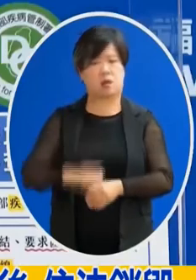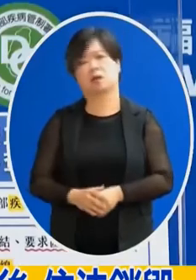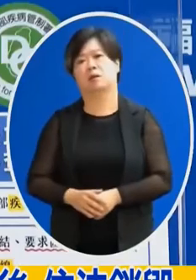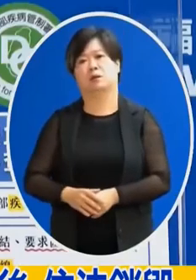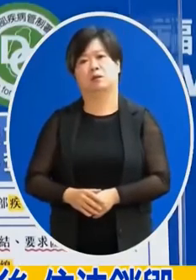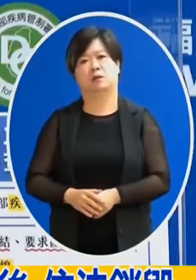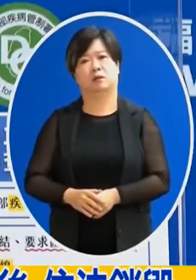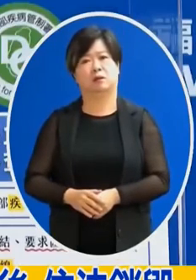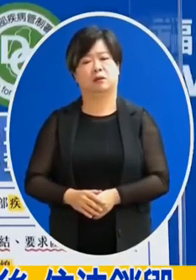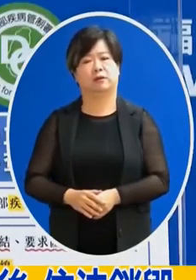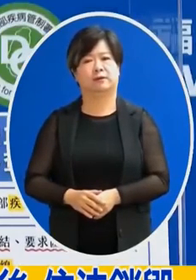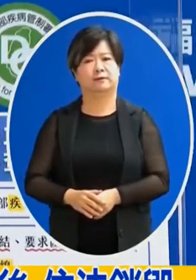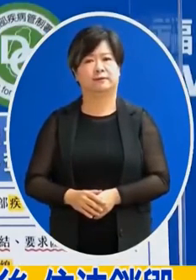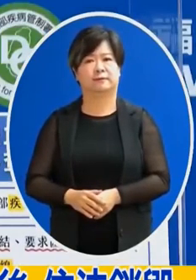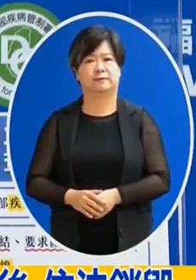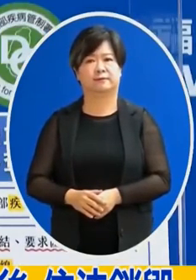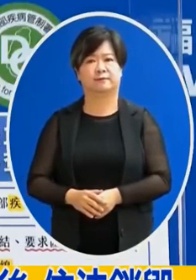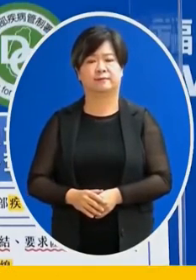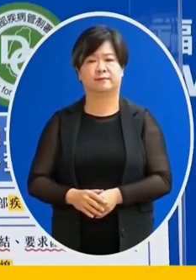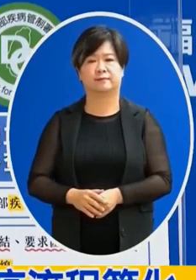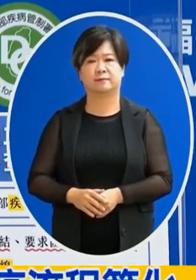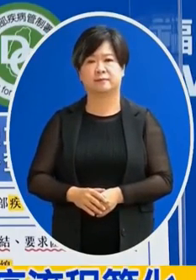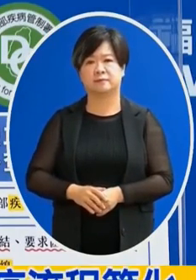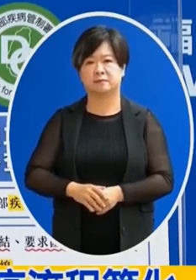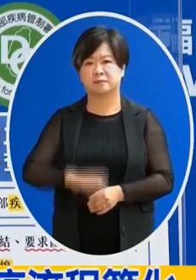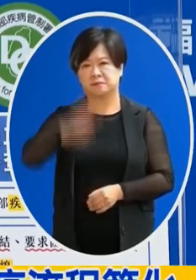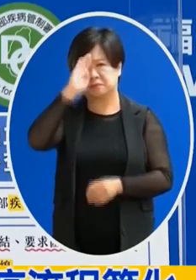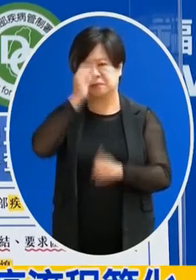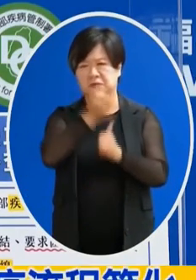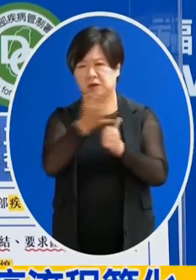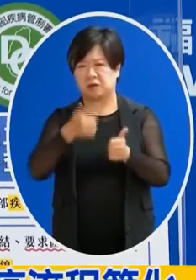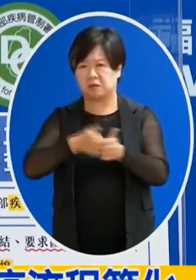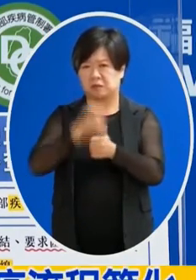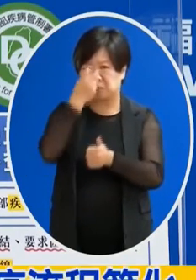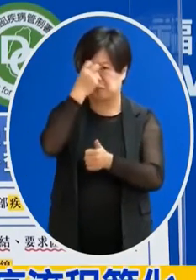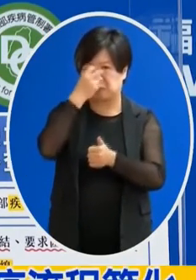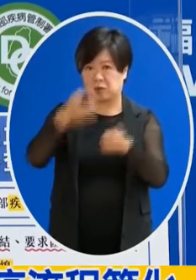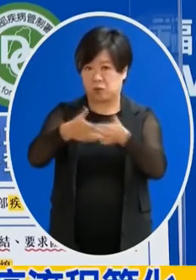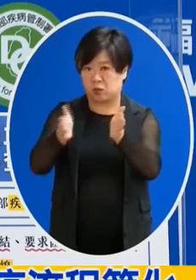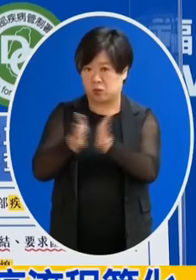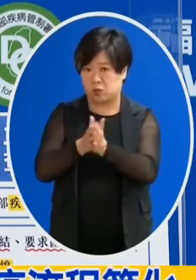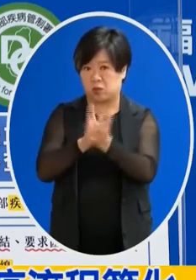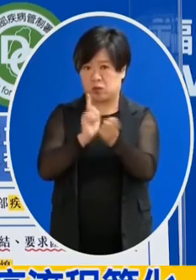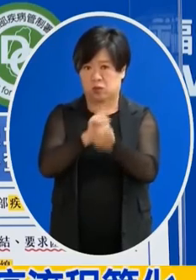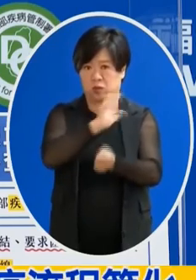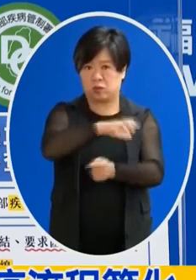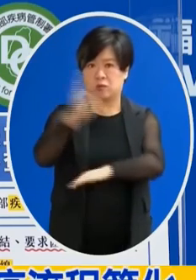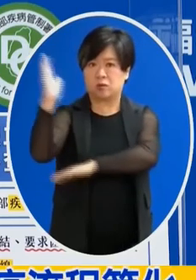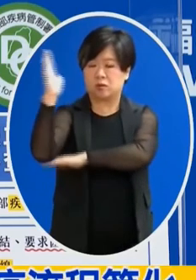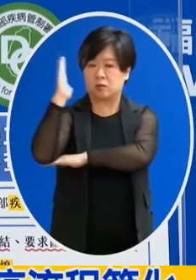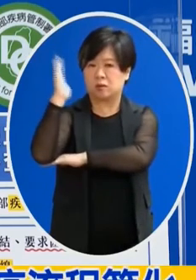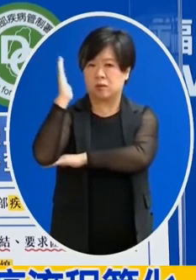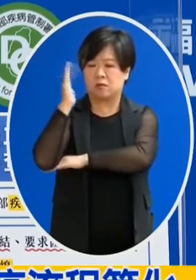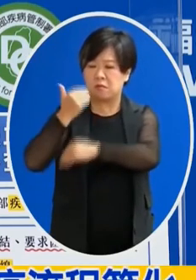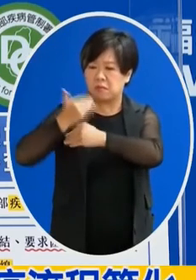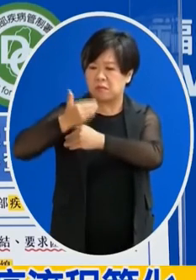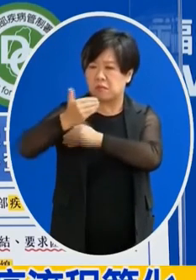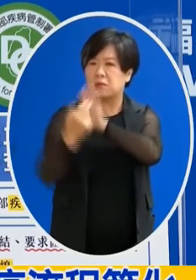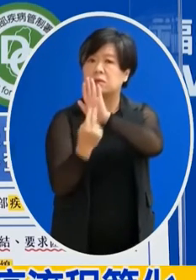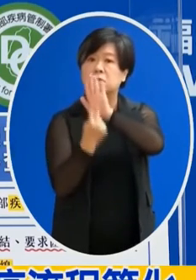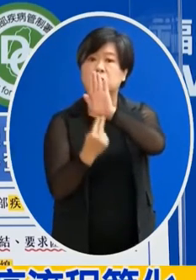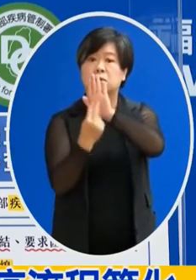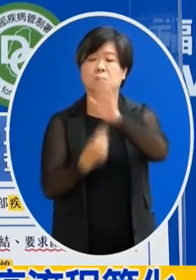天疫情监测组有对跟县市政府做了一个流程上的一个说明哈，